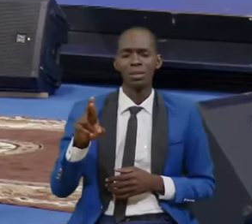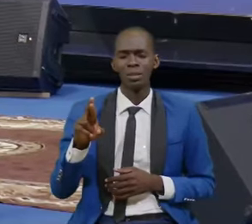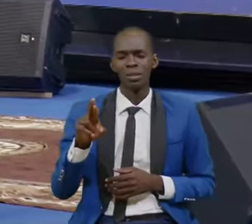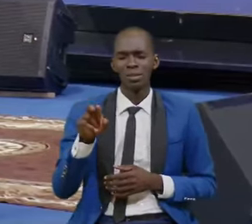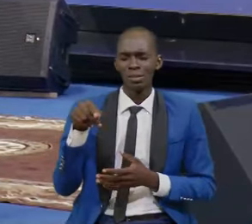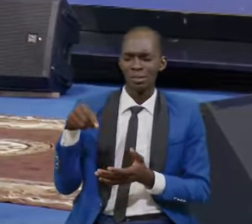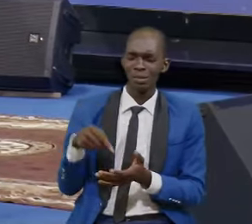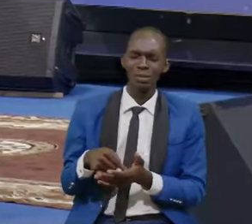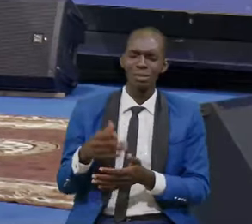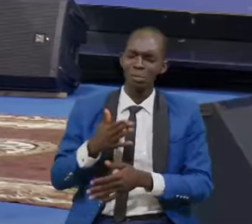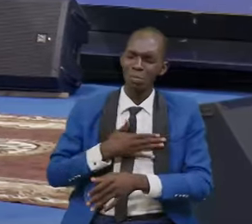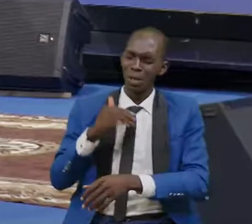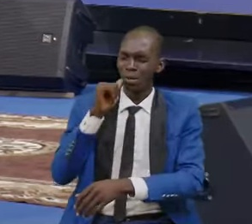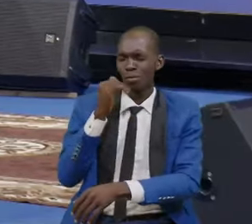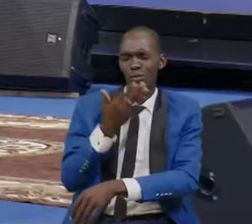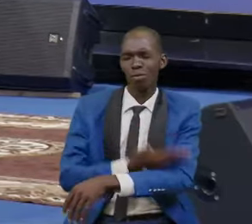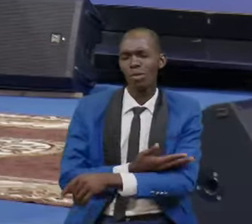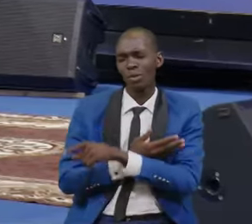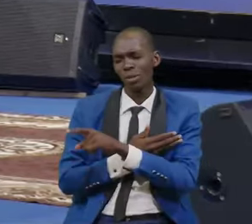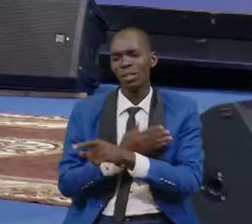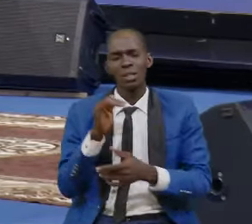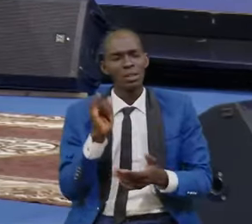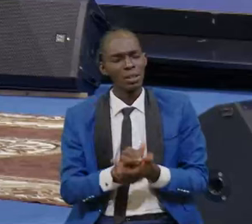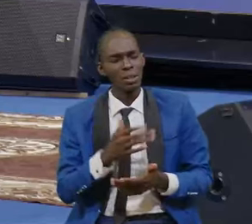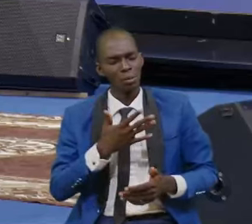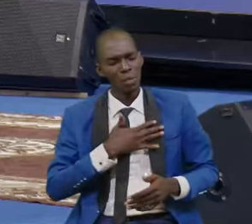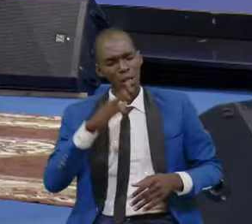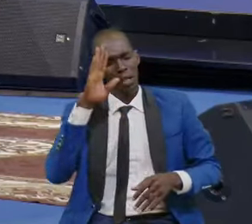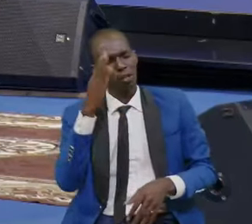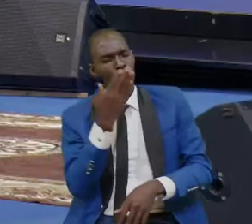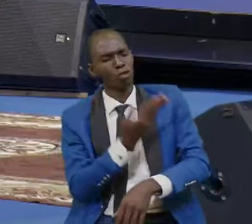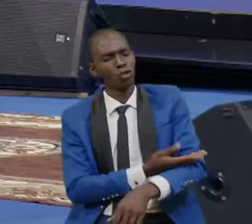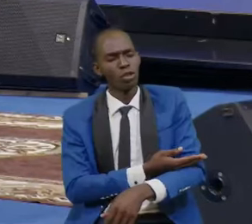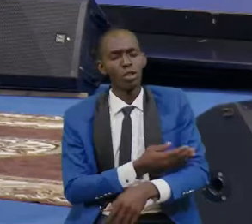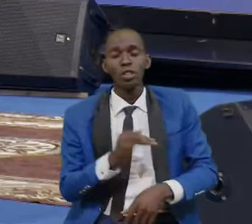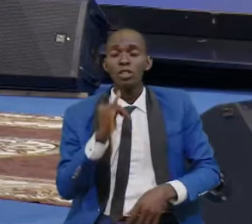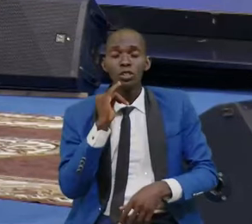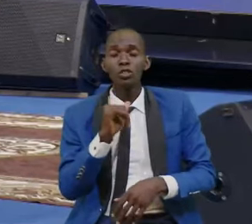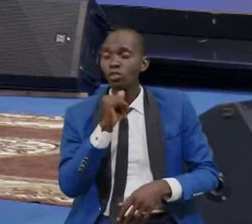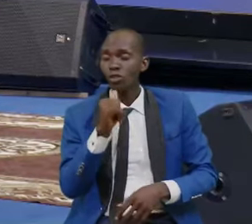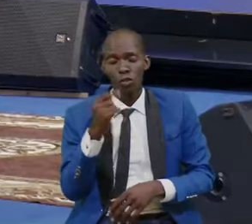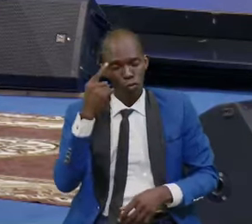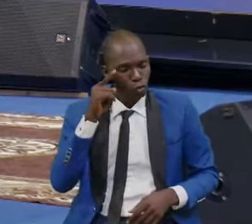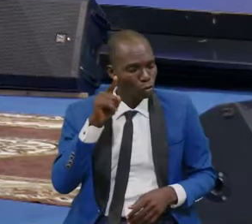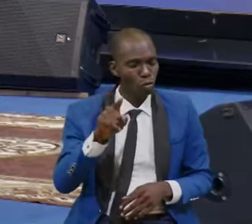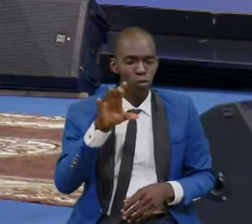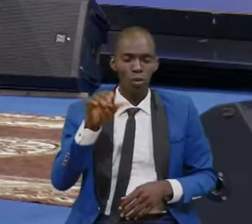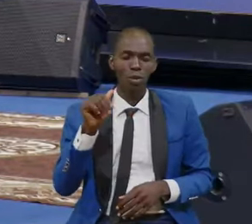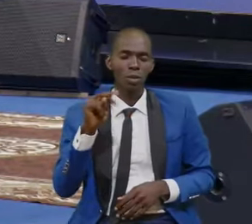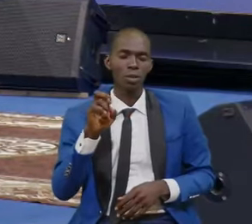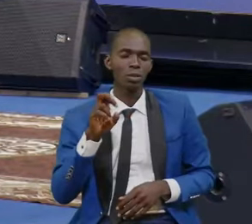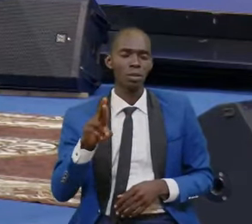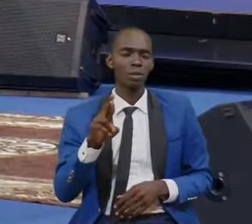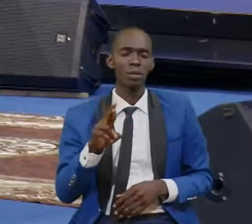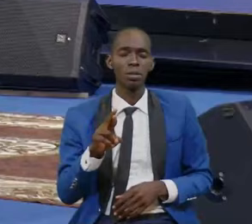Ma fille, mon fils là-bas n'est pas ta propriété.